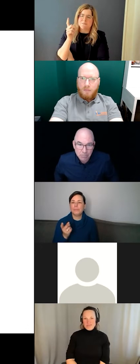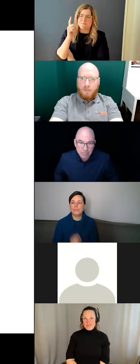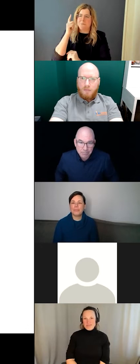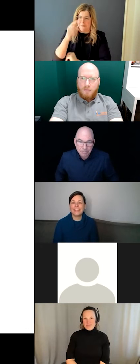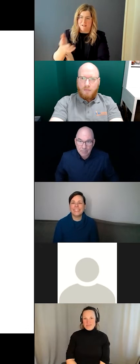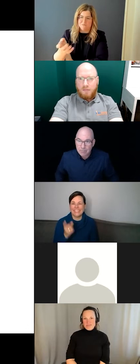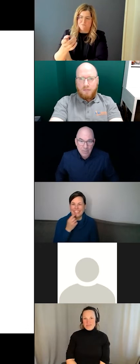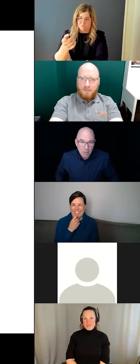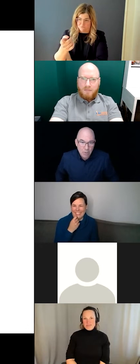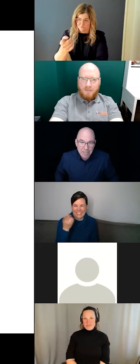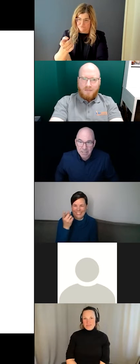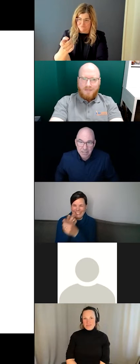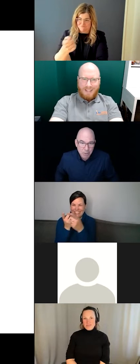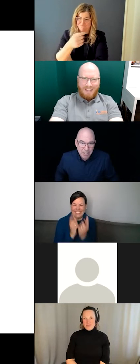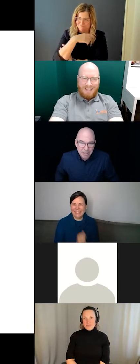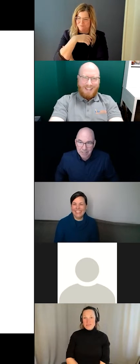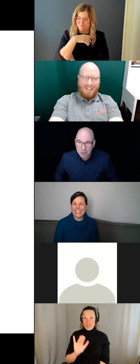l'interprète.